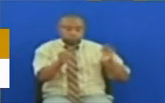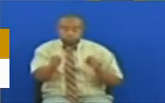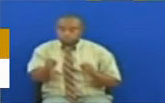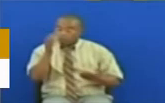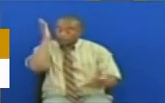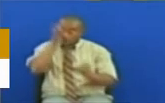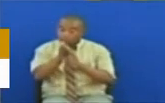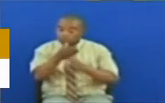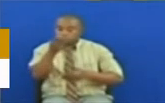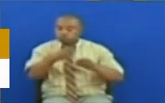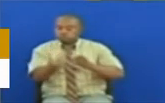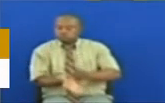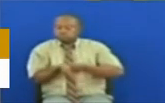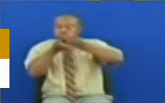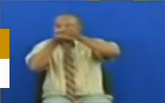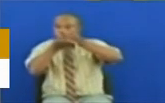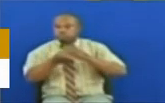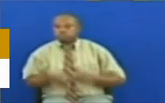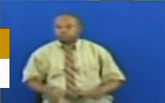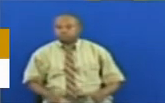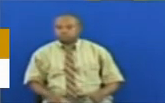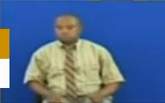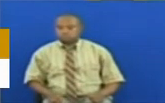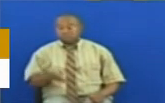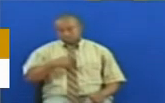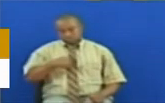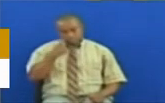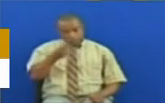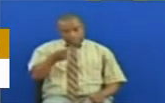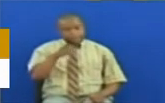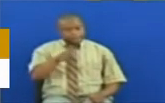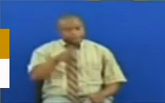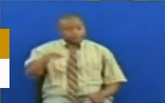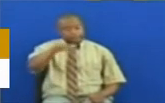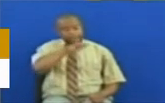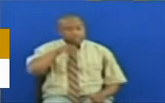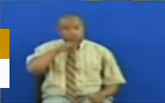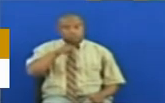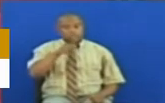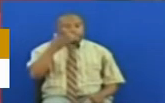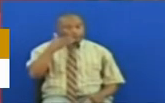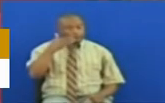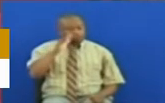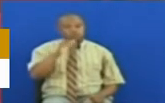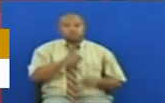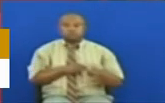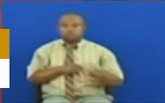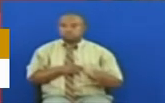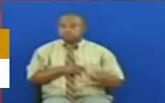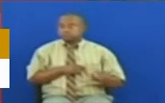wetu. Mimi kwa muono wangu, eneo hili hakuna eneo lolote linaloweza kuishinda Tanzania kwa